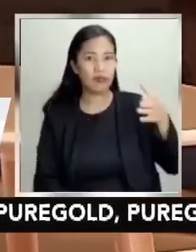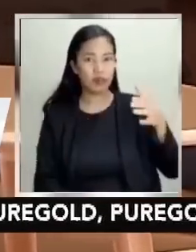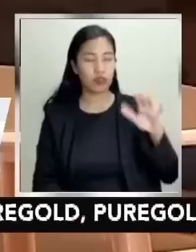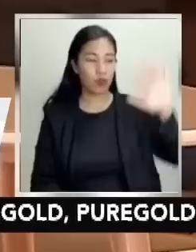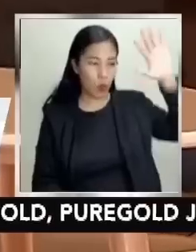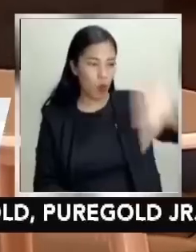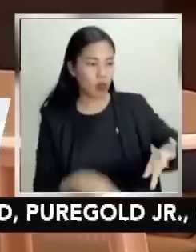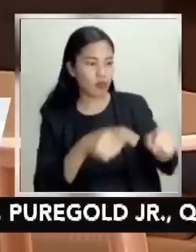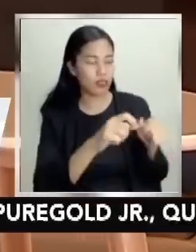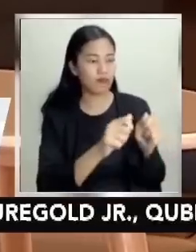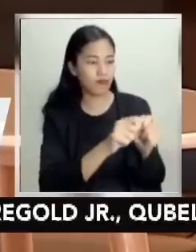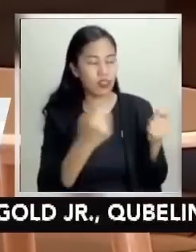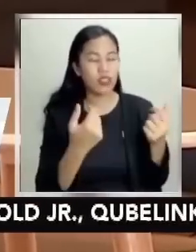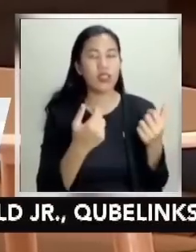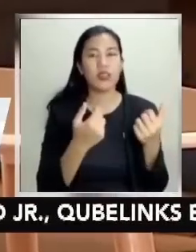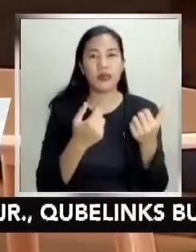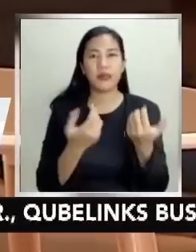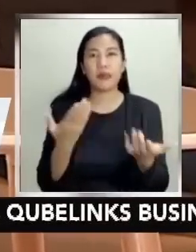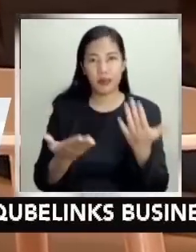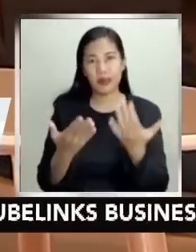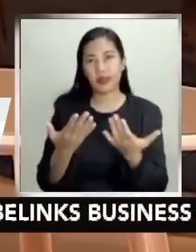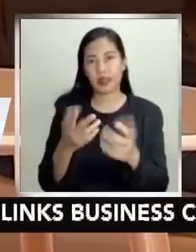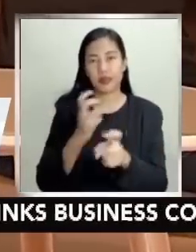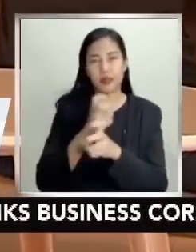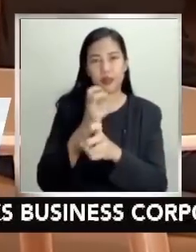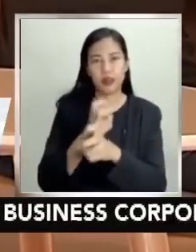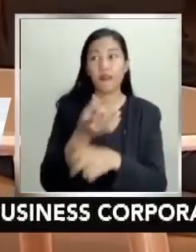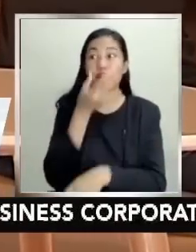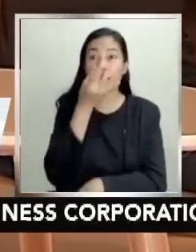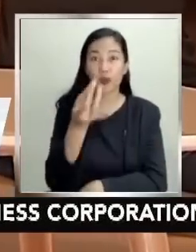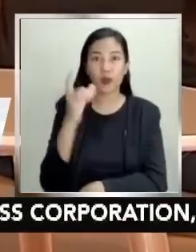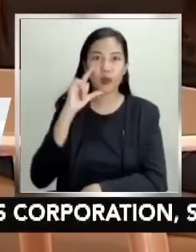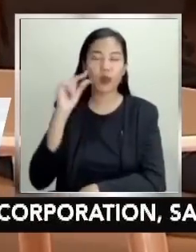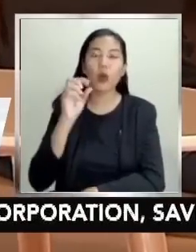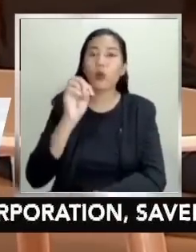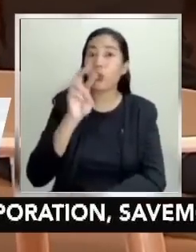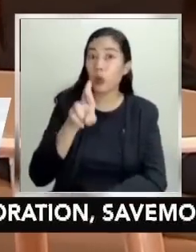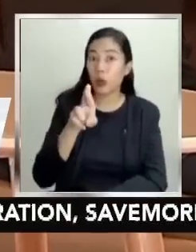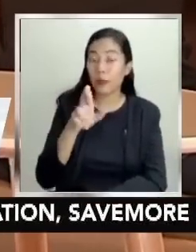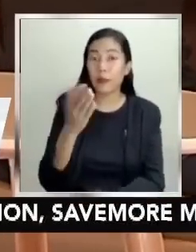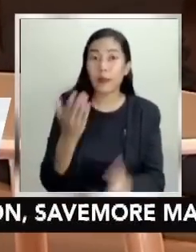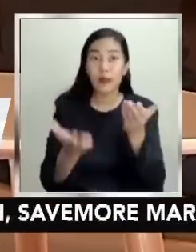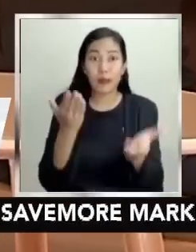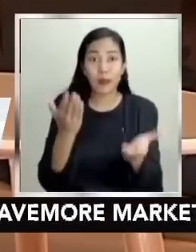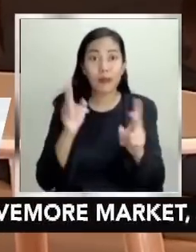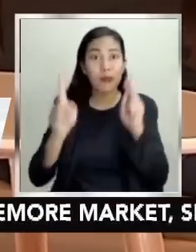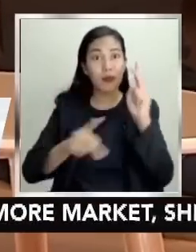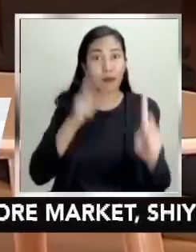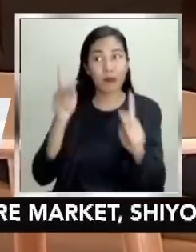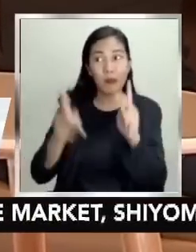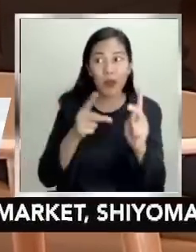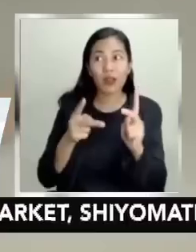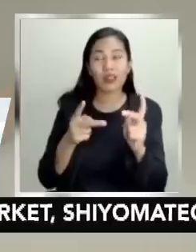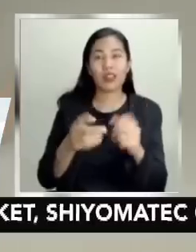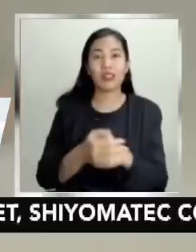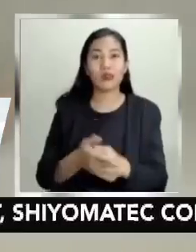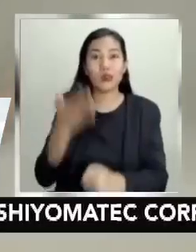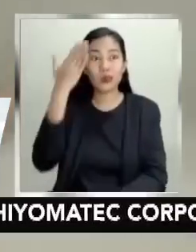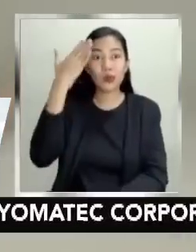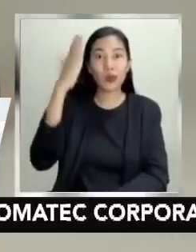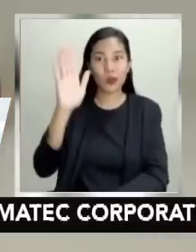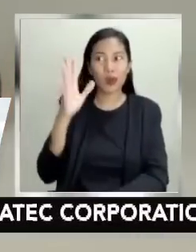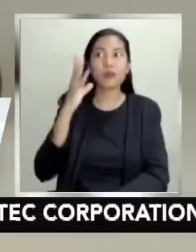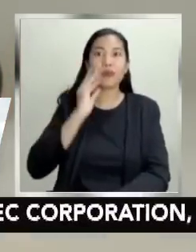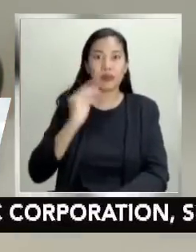So pwedeng ganun kung bakit kukonti yung report or walang alam tayo na nabiktima na pala tayo ng juice jacking. Pero